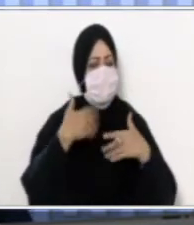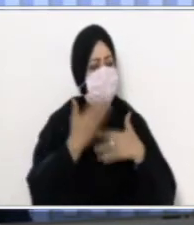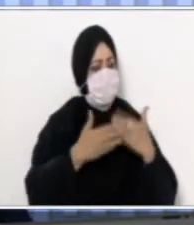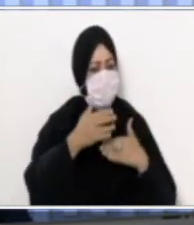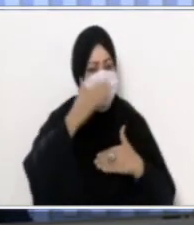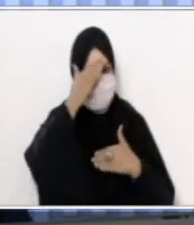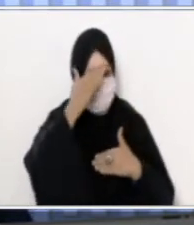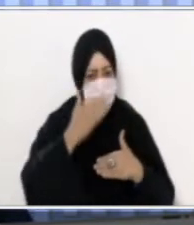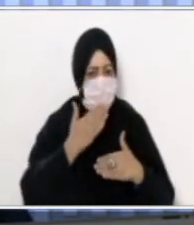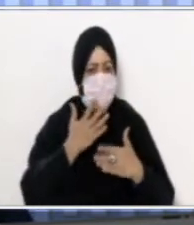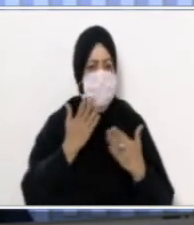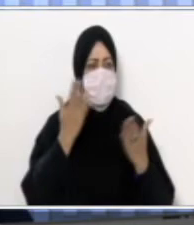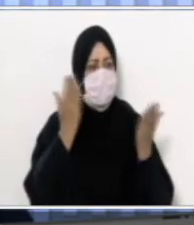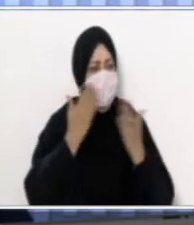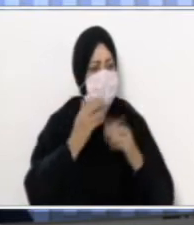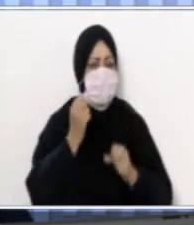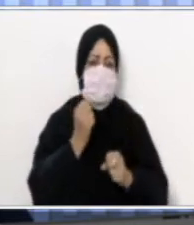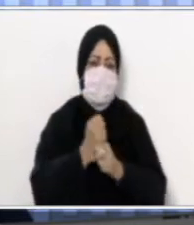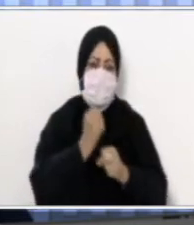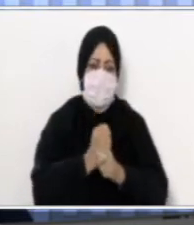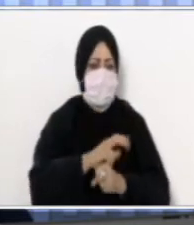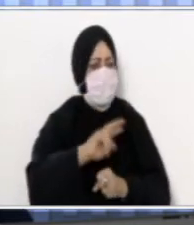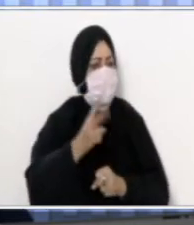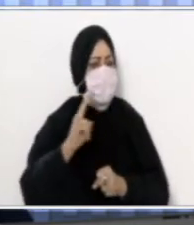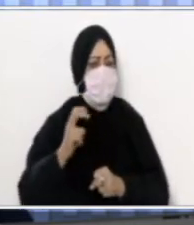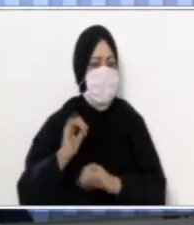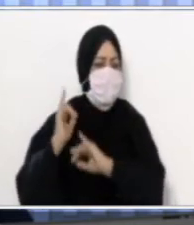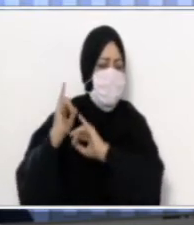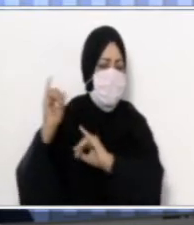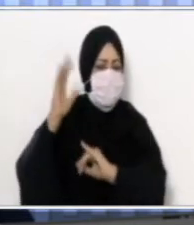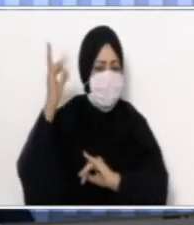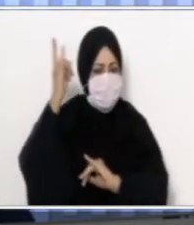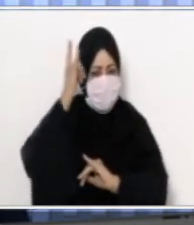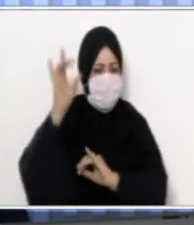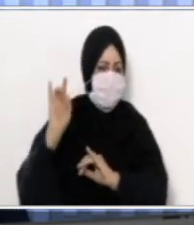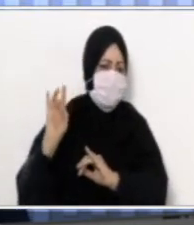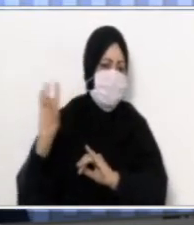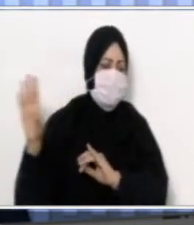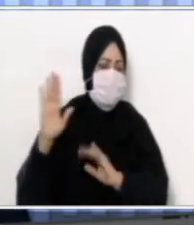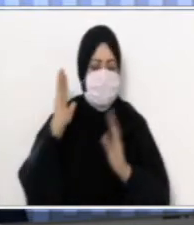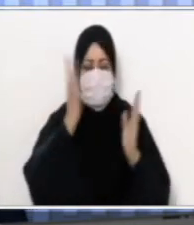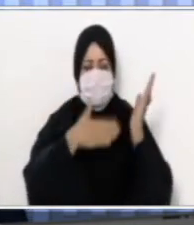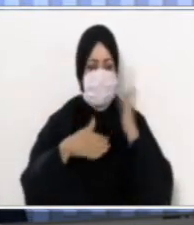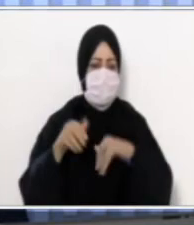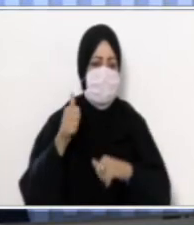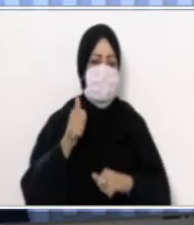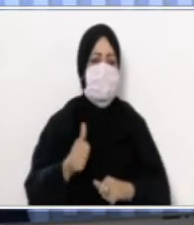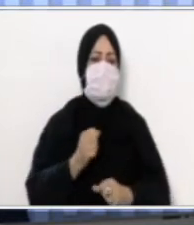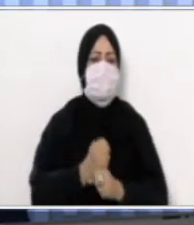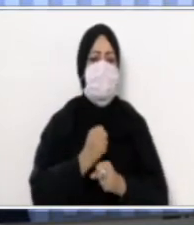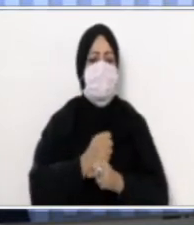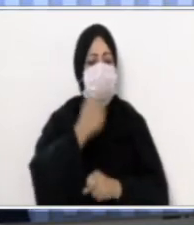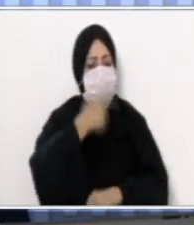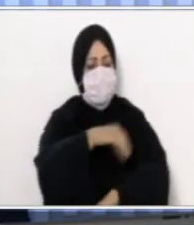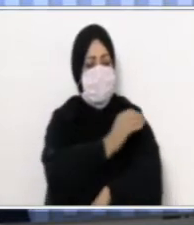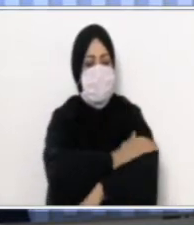منفعه دنيويه يشغل نفسه به، فيعني ينصرف عنه الوسواس. لذلك الوسواس ما يجيش وانت تهدرزي